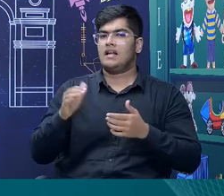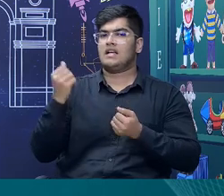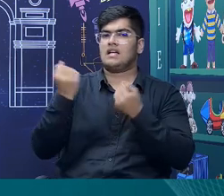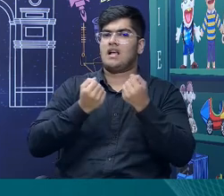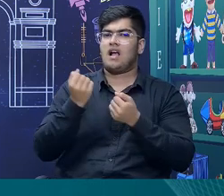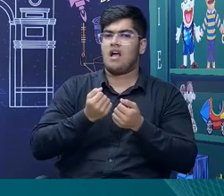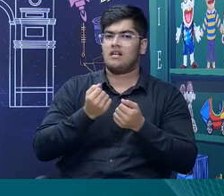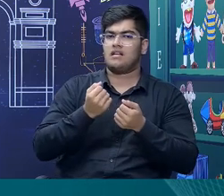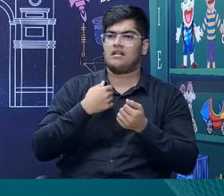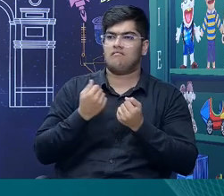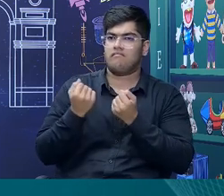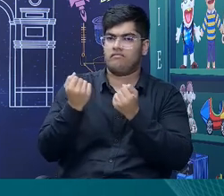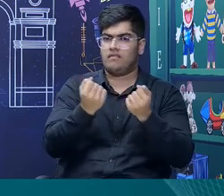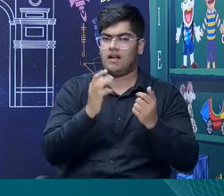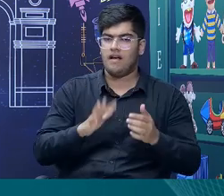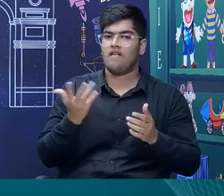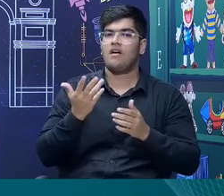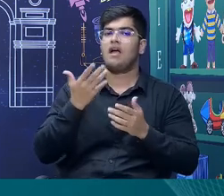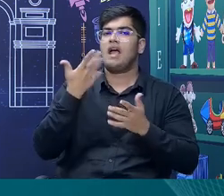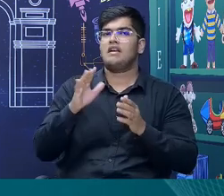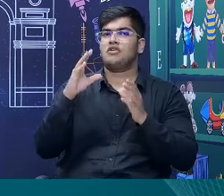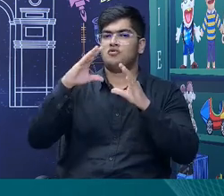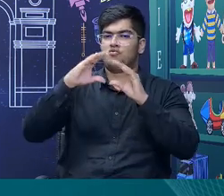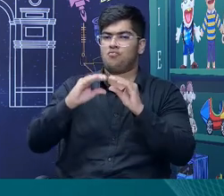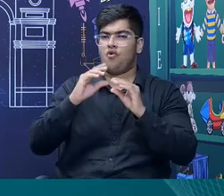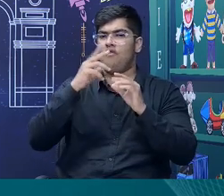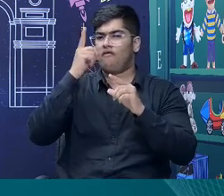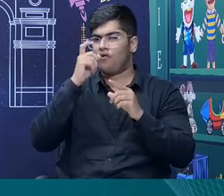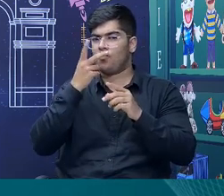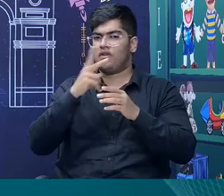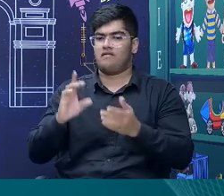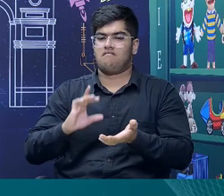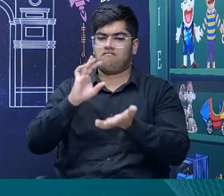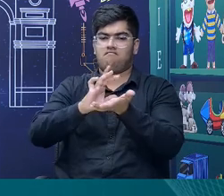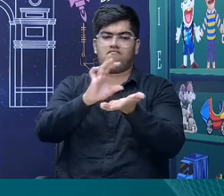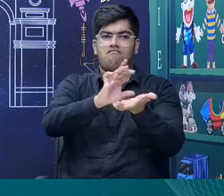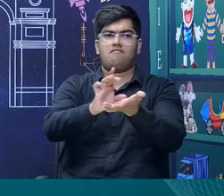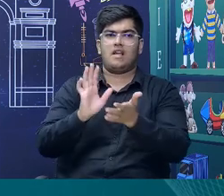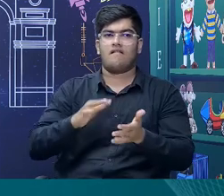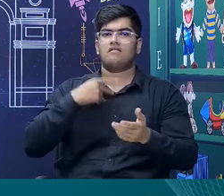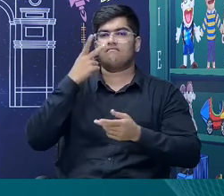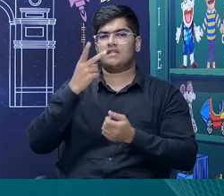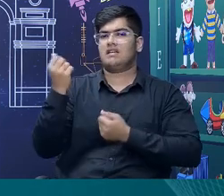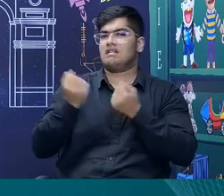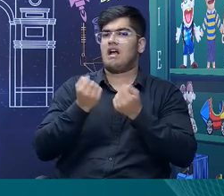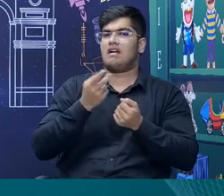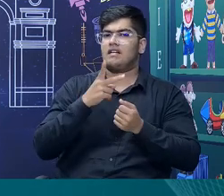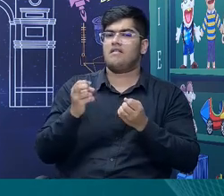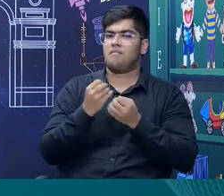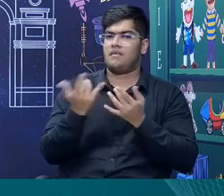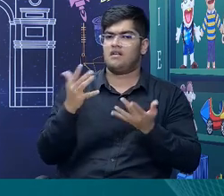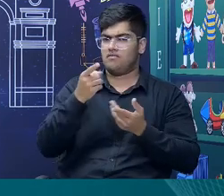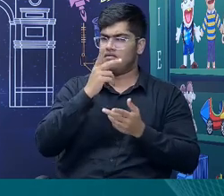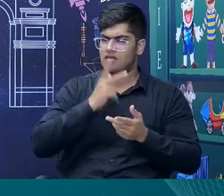चलते हैं तो एक छोटी सी मूर्ति हम गणेश जी की जरूर रखते हैं और ये हमने हर गाड़ी में देखा होगा तो आप बताना